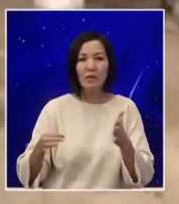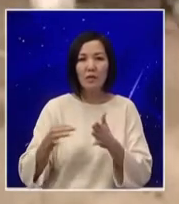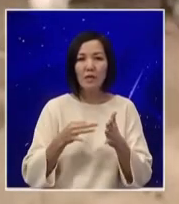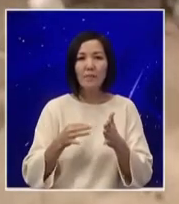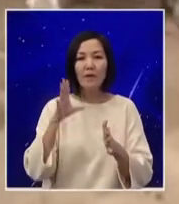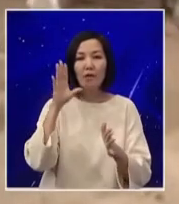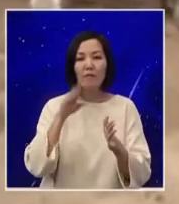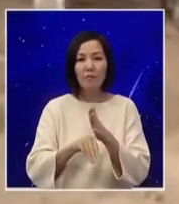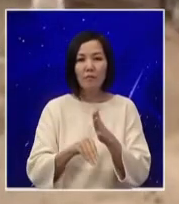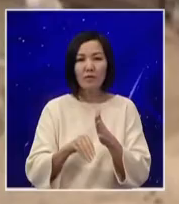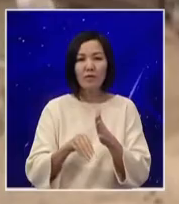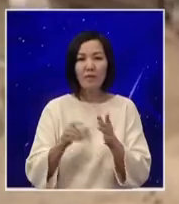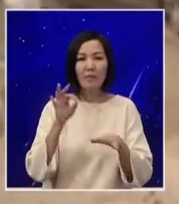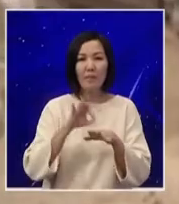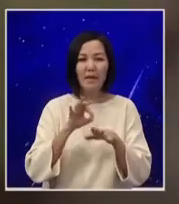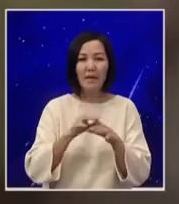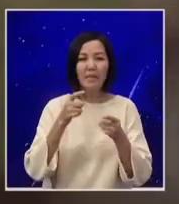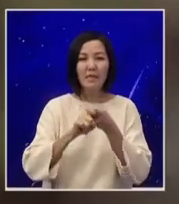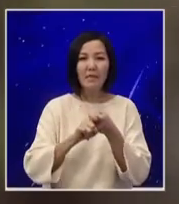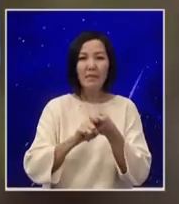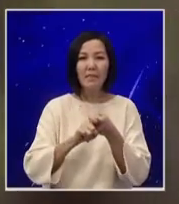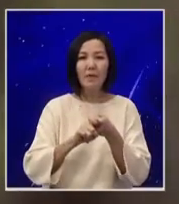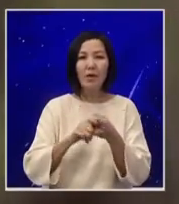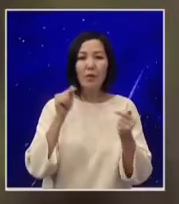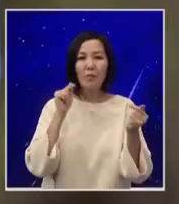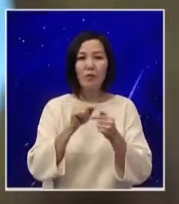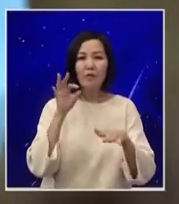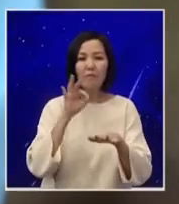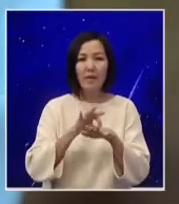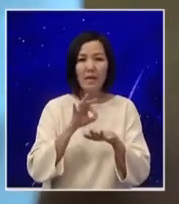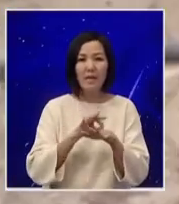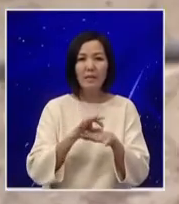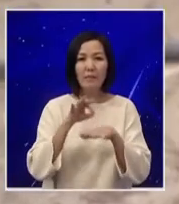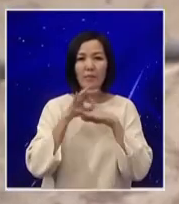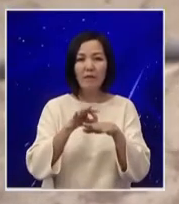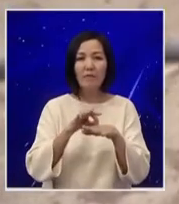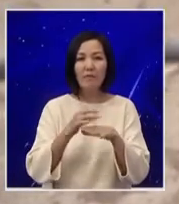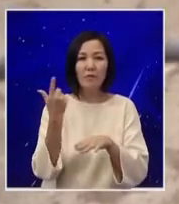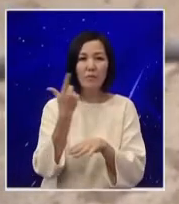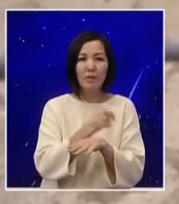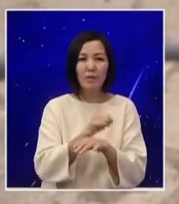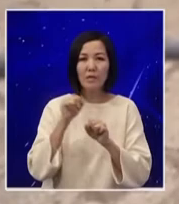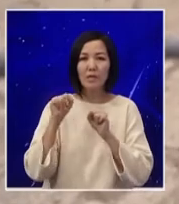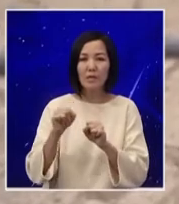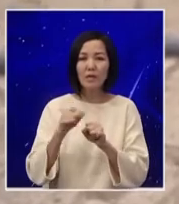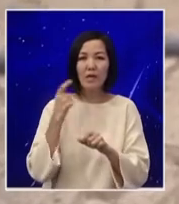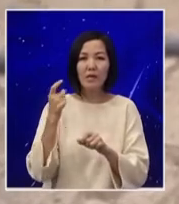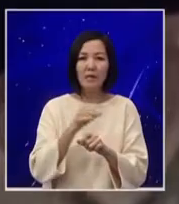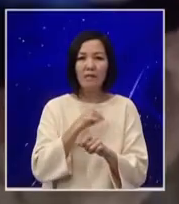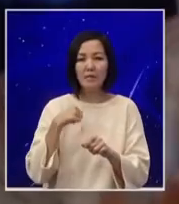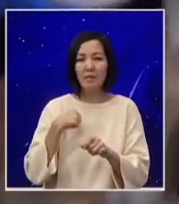области она относится к паразитарным мероприятие против болезней проводится за счет владельцев лошадей